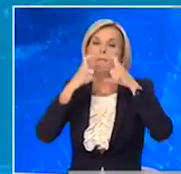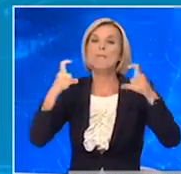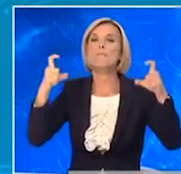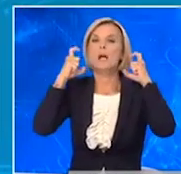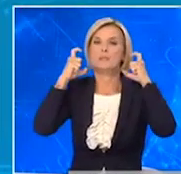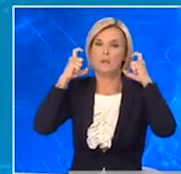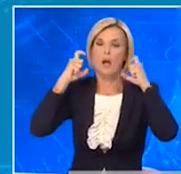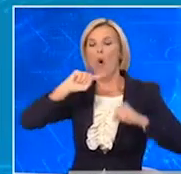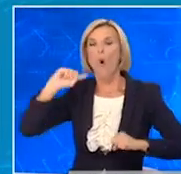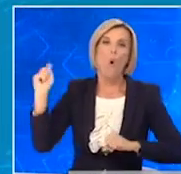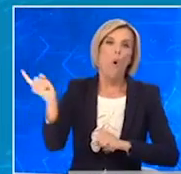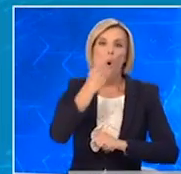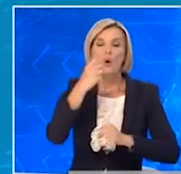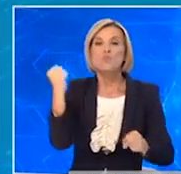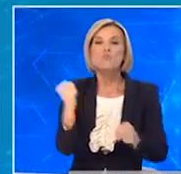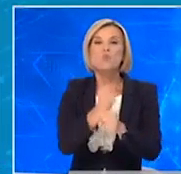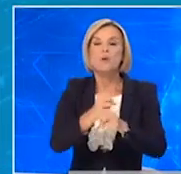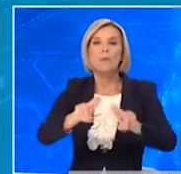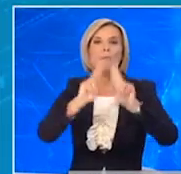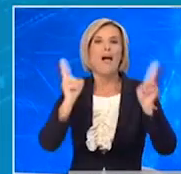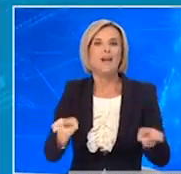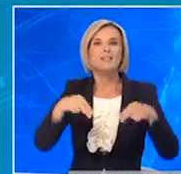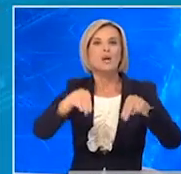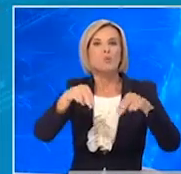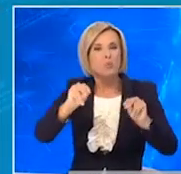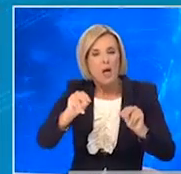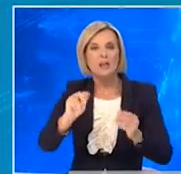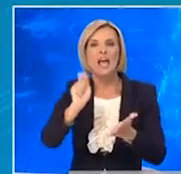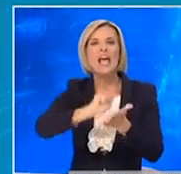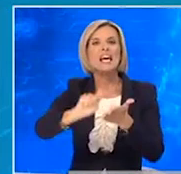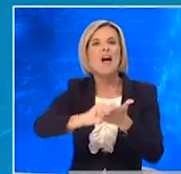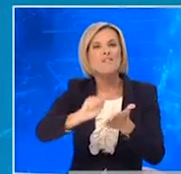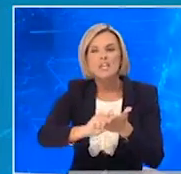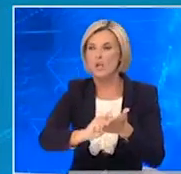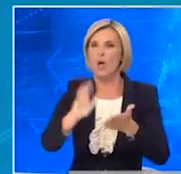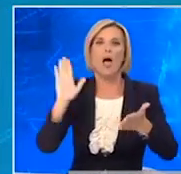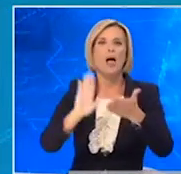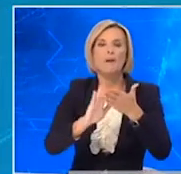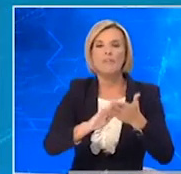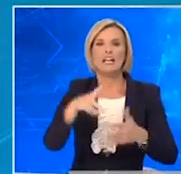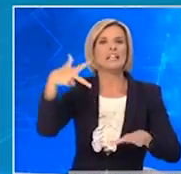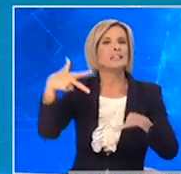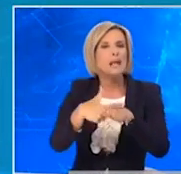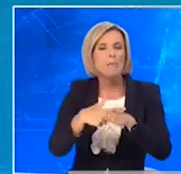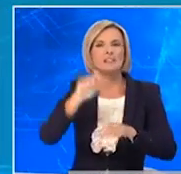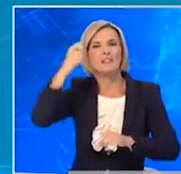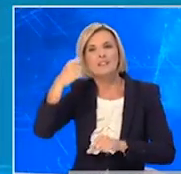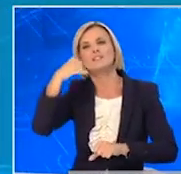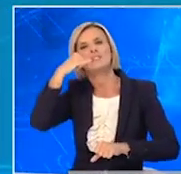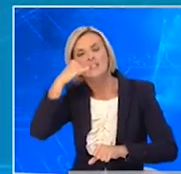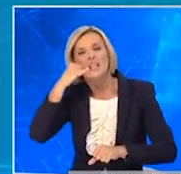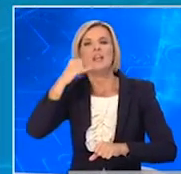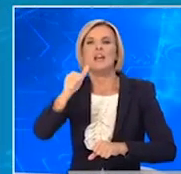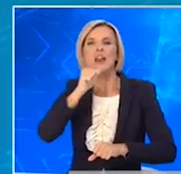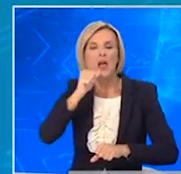περιπτώσεις. Για το προσωπικό σε καταστήματα λιανικής και σε γραφεία όπου υπάρχει επαφή με το κοινό, δέκο, τράπεζες, δημοτικά